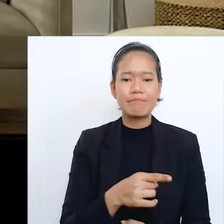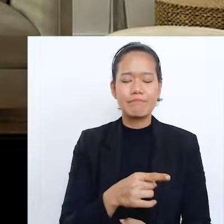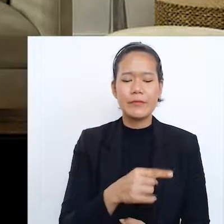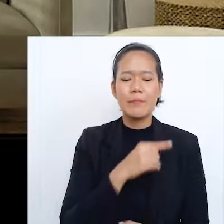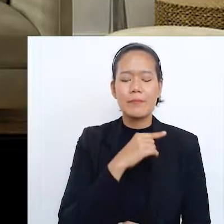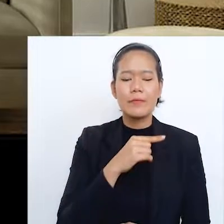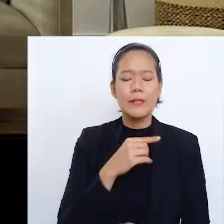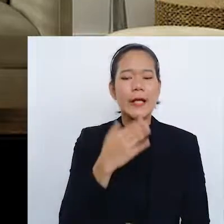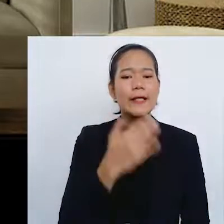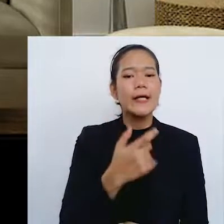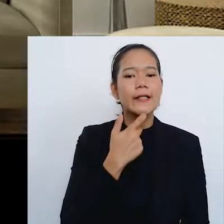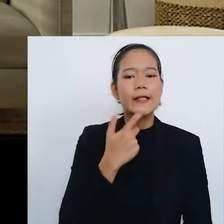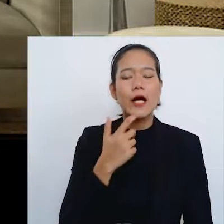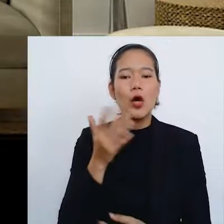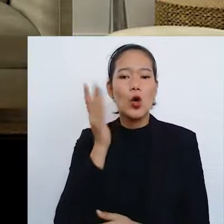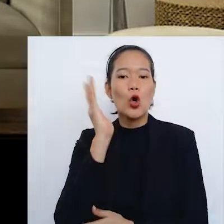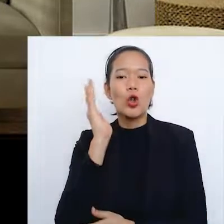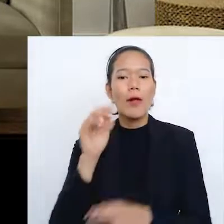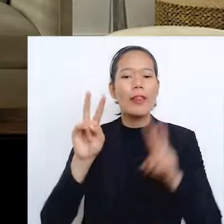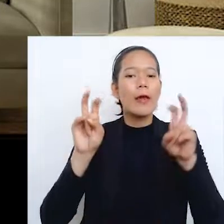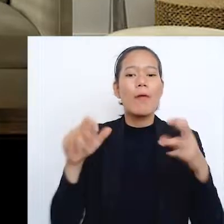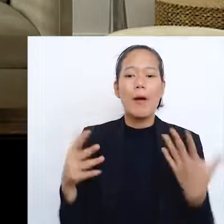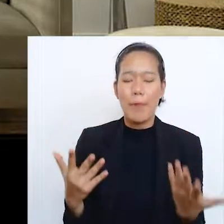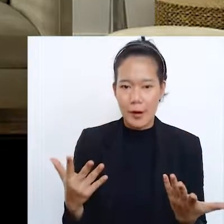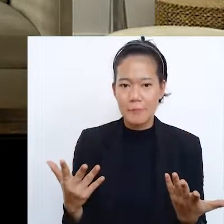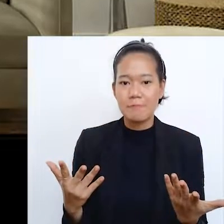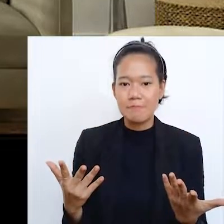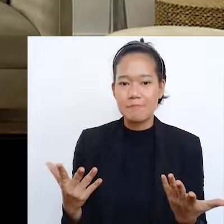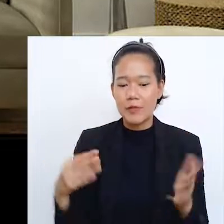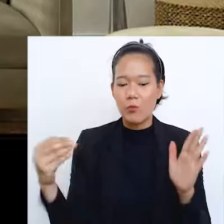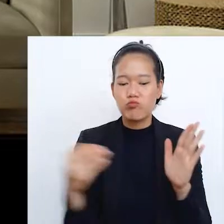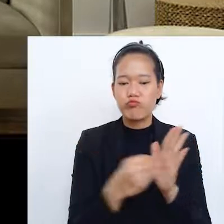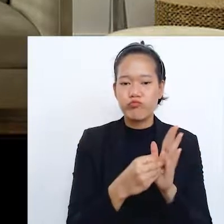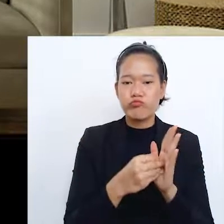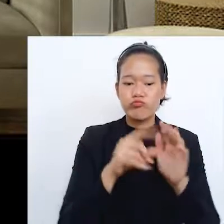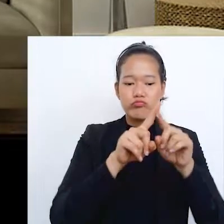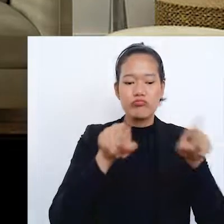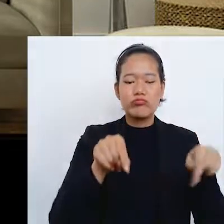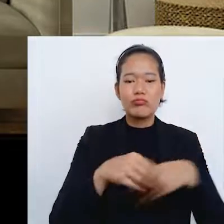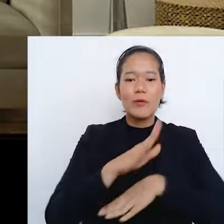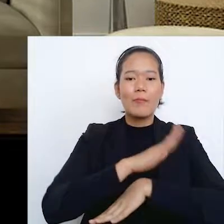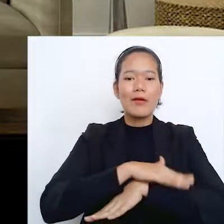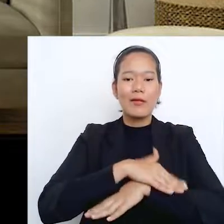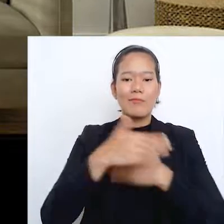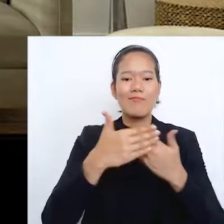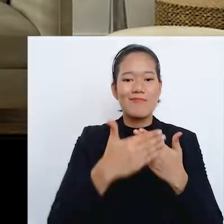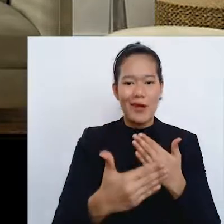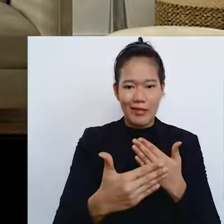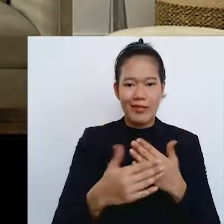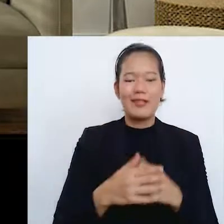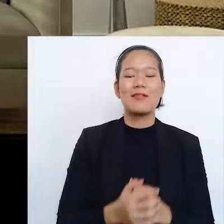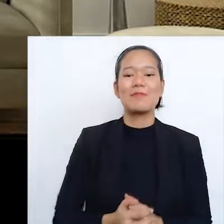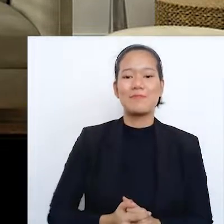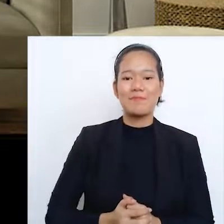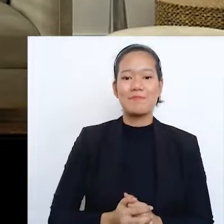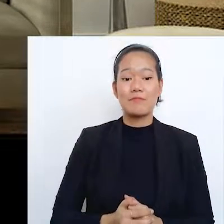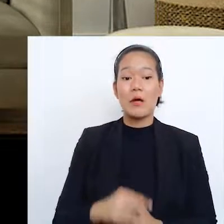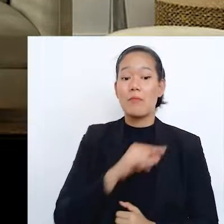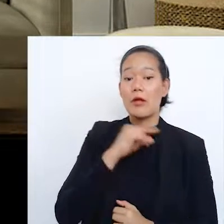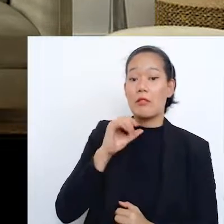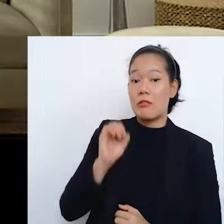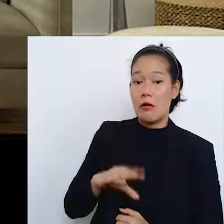pendeta tentang khotbah, tema khotbah yang akan dimasukkan di dalam warta jemaat,